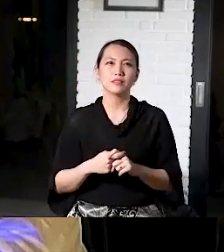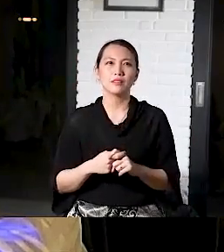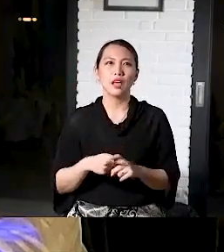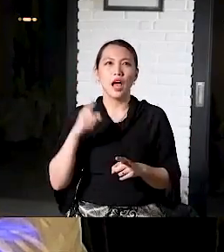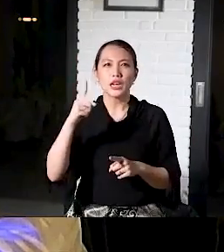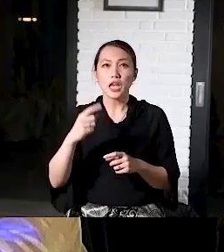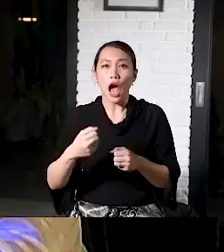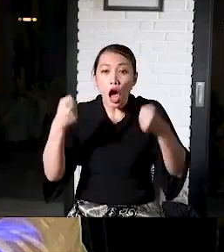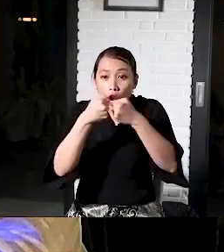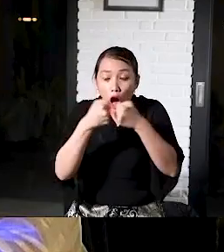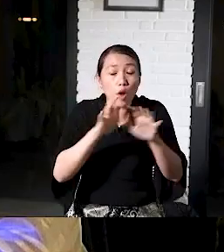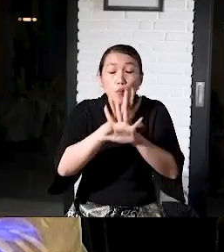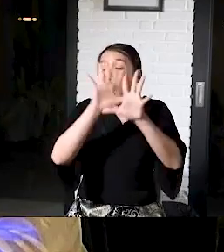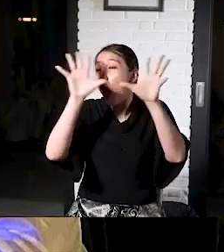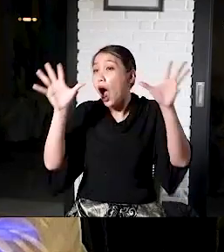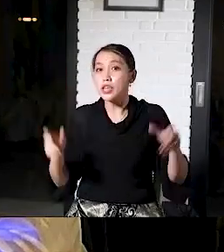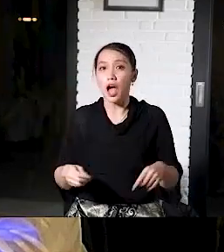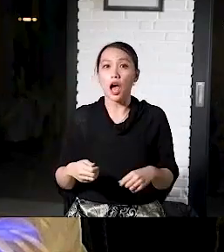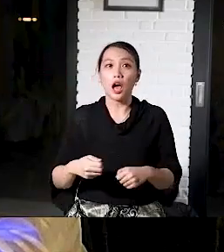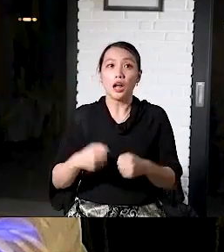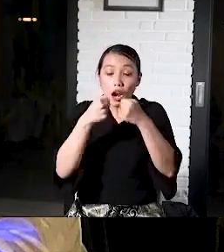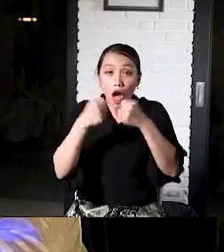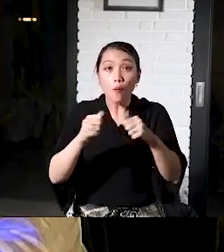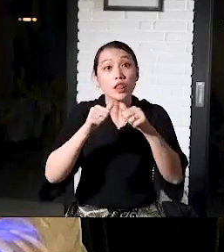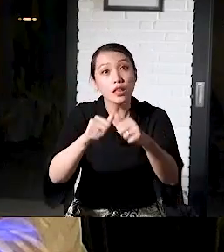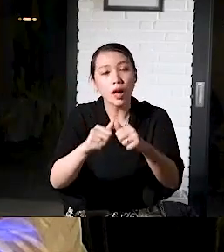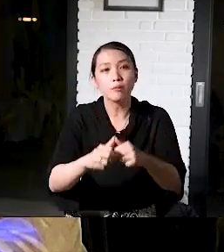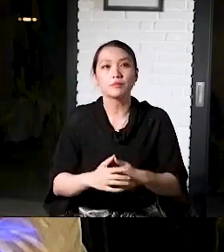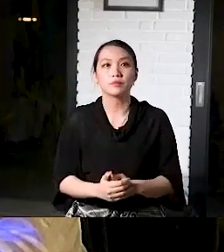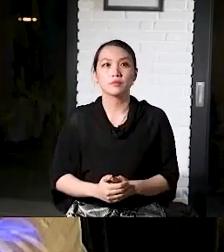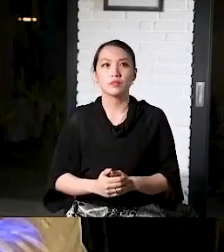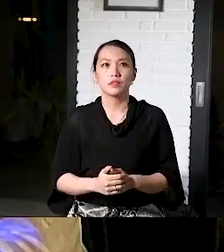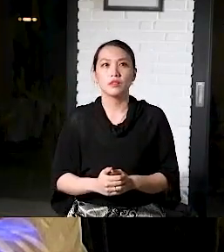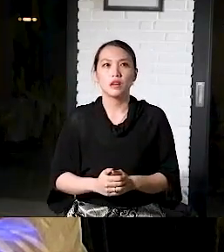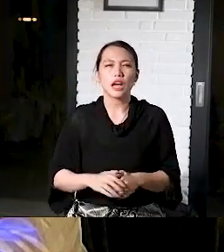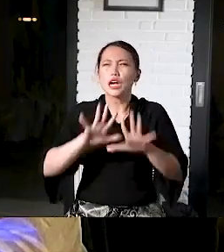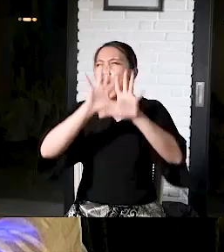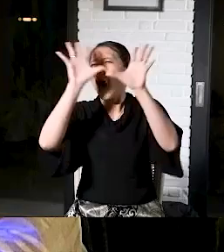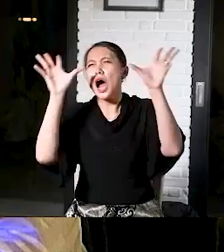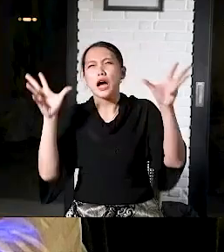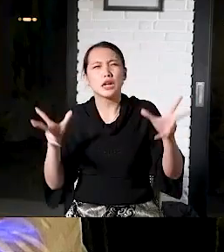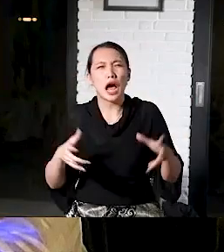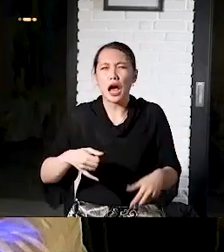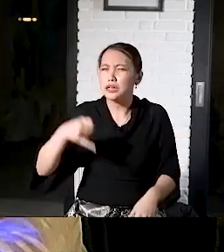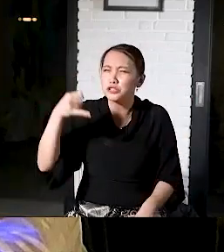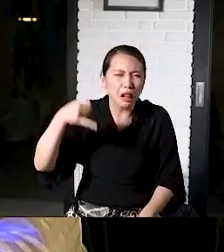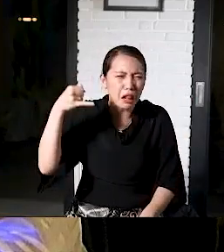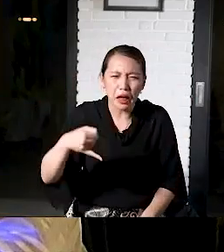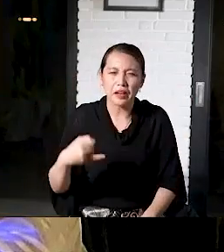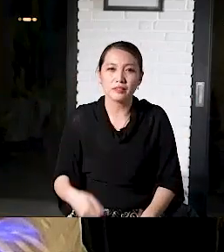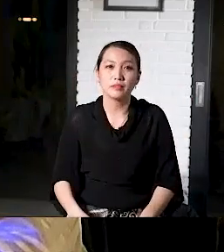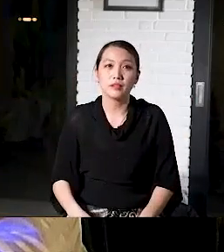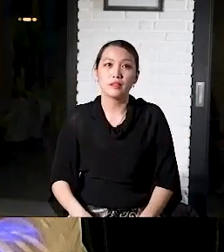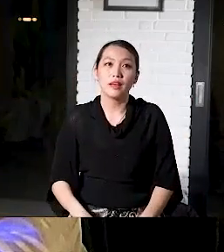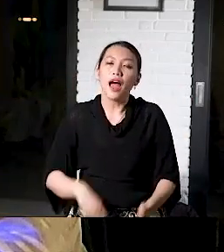朋友，他就一个固定的敌人。 Kondisi yang menekan, 就一个逼迫的情况的，一直压